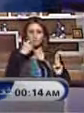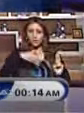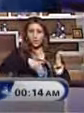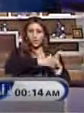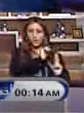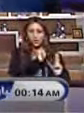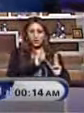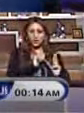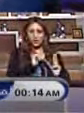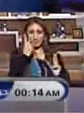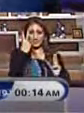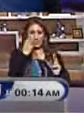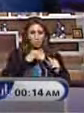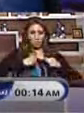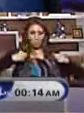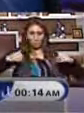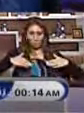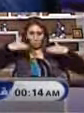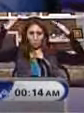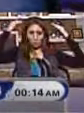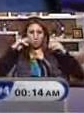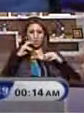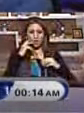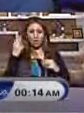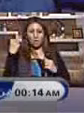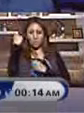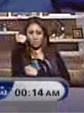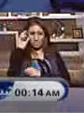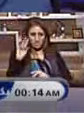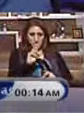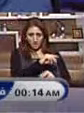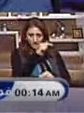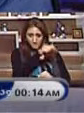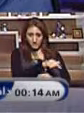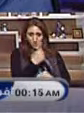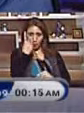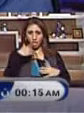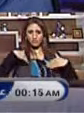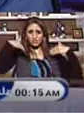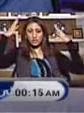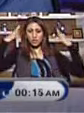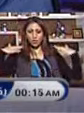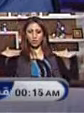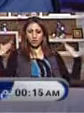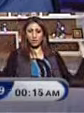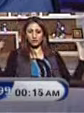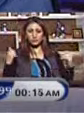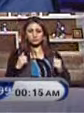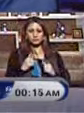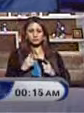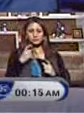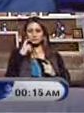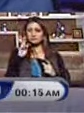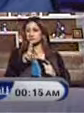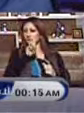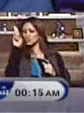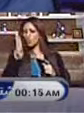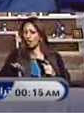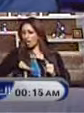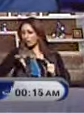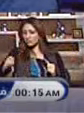عندك اثنين بهذا الحجم زي مصارعين او غيره فا امير المؤمنين استشار رعيته اللي حواليه يعني